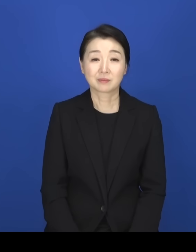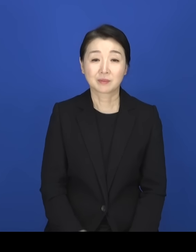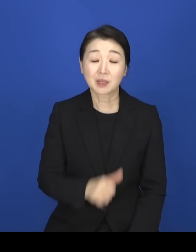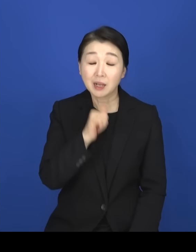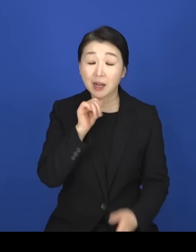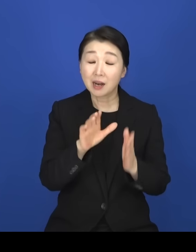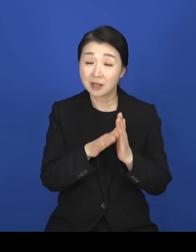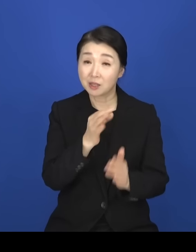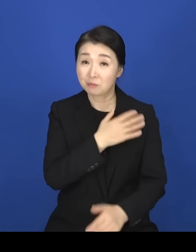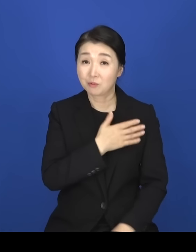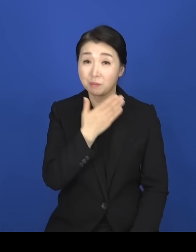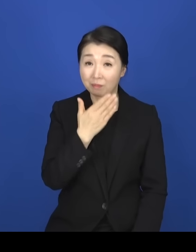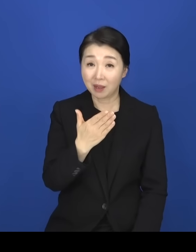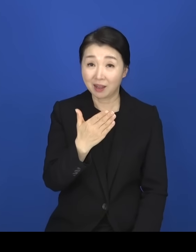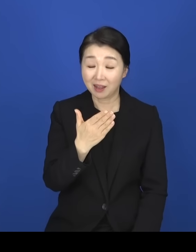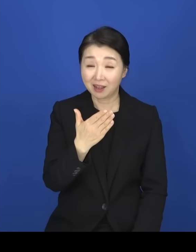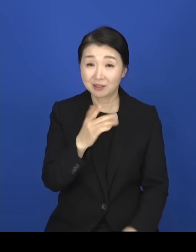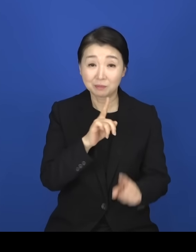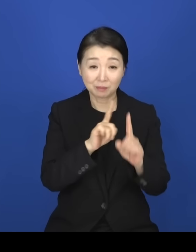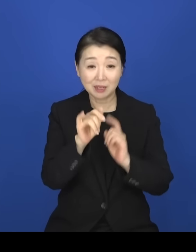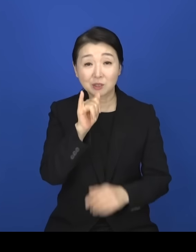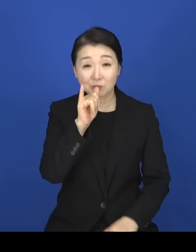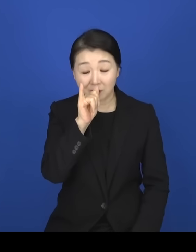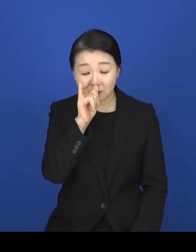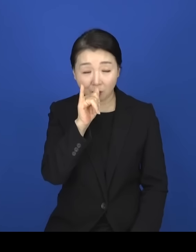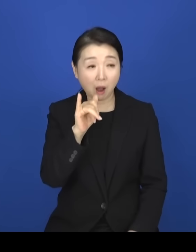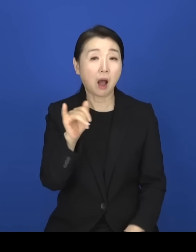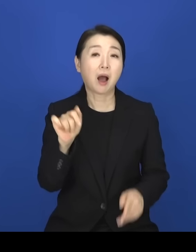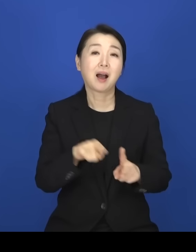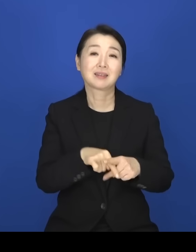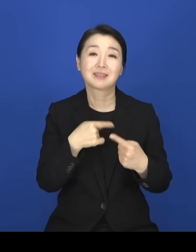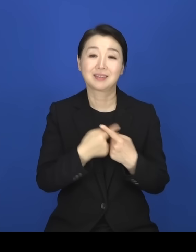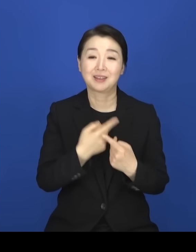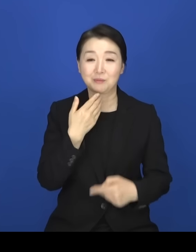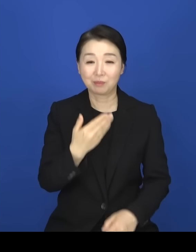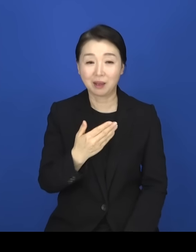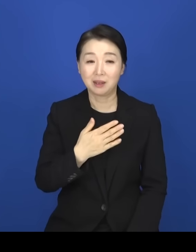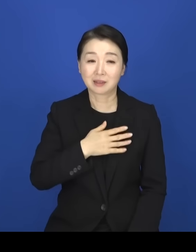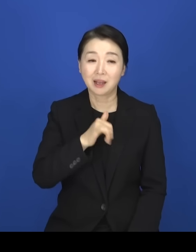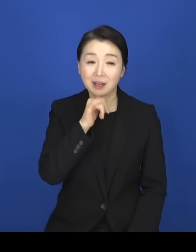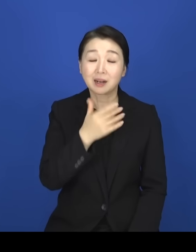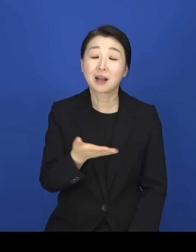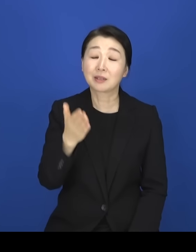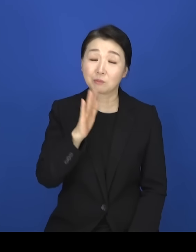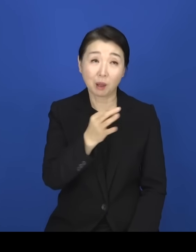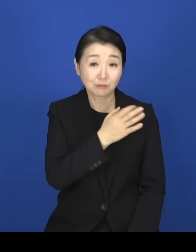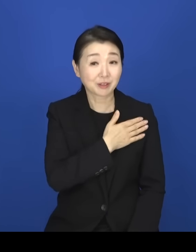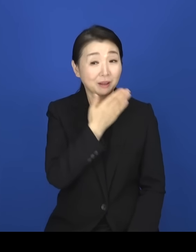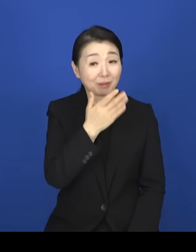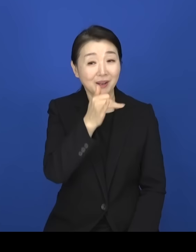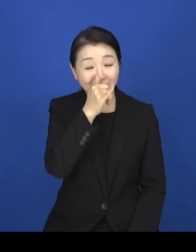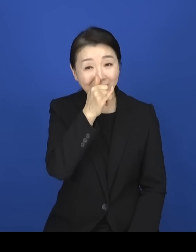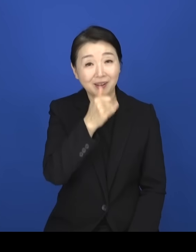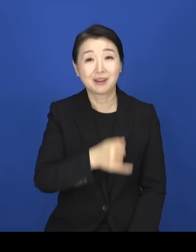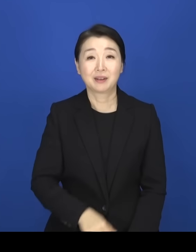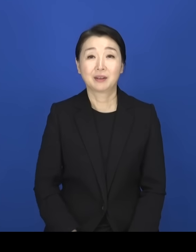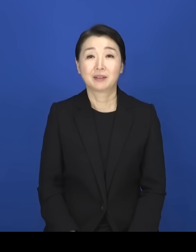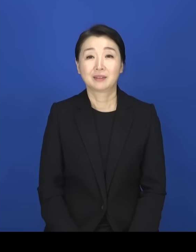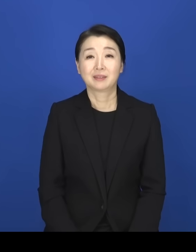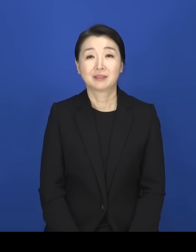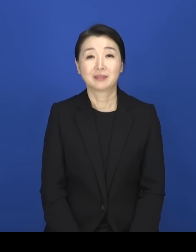가난할 때 부하고 예. 뭐 그런 말씀이 네. 너무 그냥 이해가 돼요, 몸으로. 네. 내가 가난하지만 부할 수 있구나. 예.